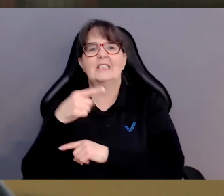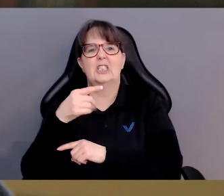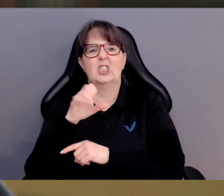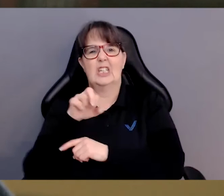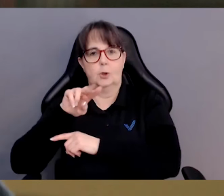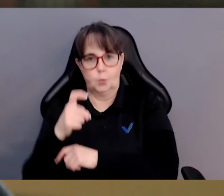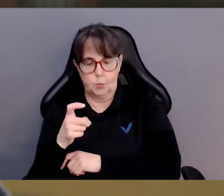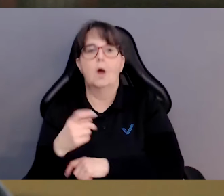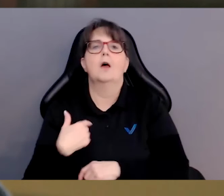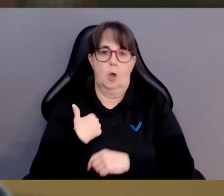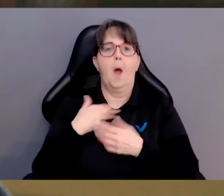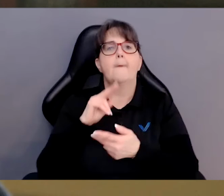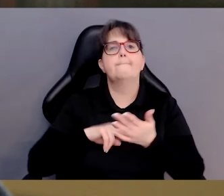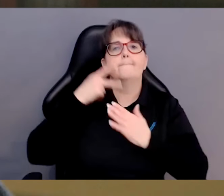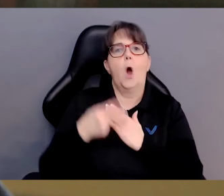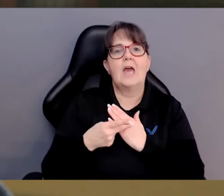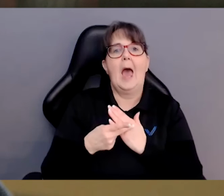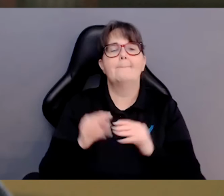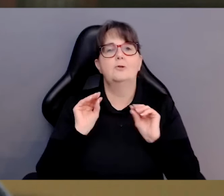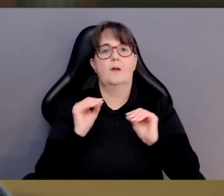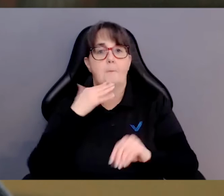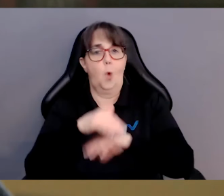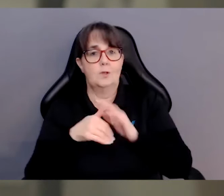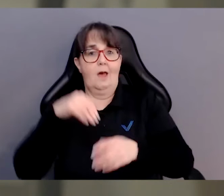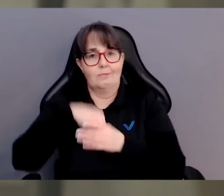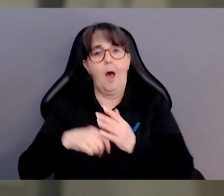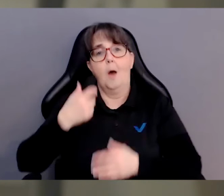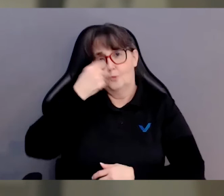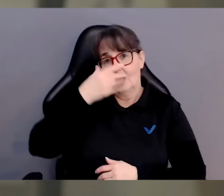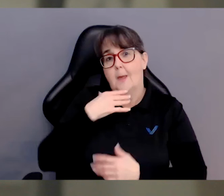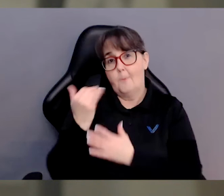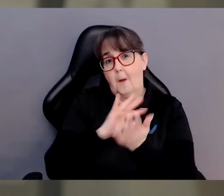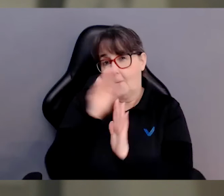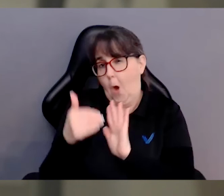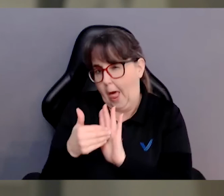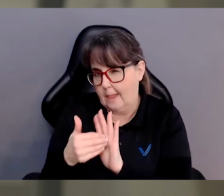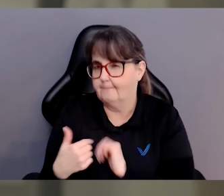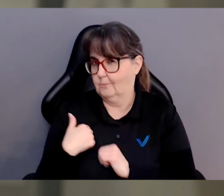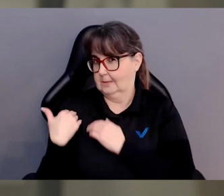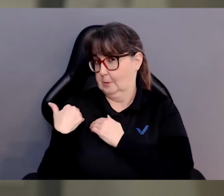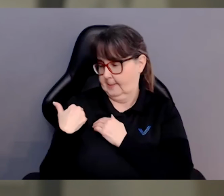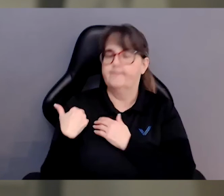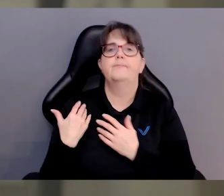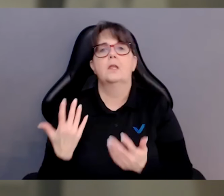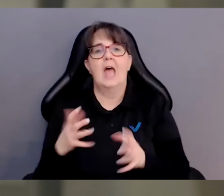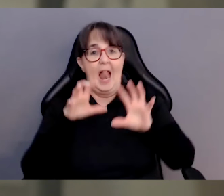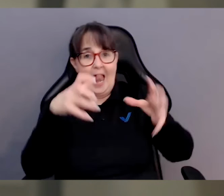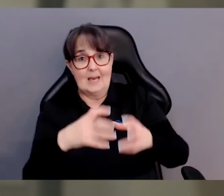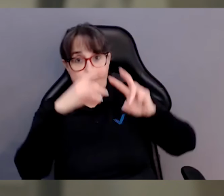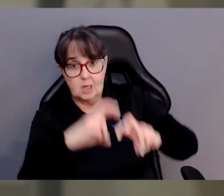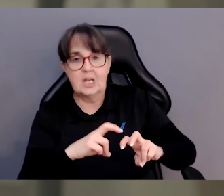programmes éducatifs en mieux-être au Musée des Beaux-Arts de Montréal. Avec l'équipe de recherche qui sont spécialisés à rendre